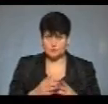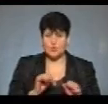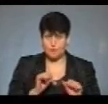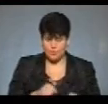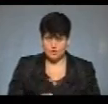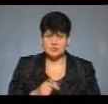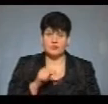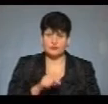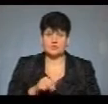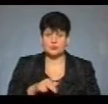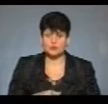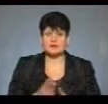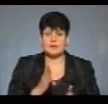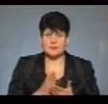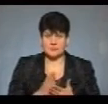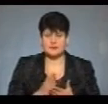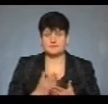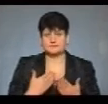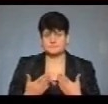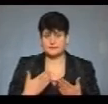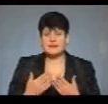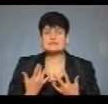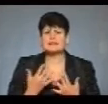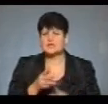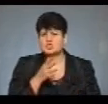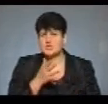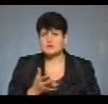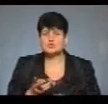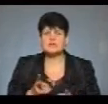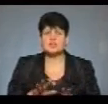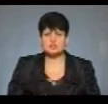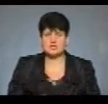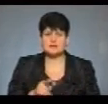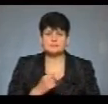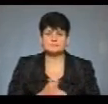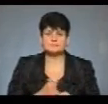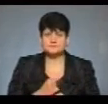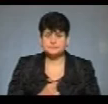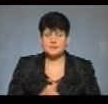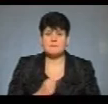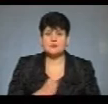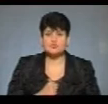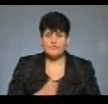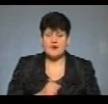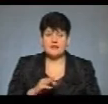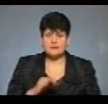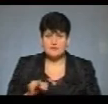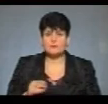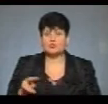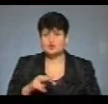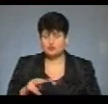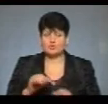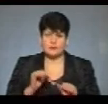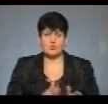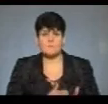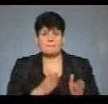вони йдуть далі на прямі міжбюджетні відносини, скільки часу залишається їм функціонувати, працювати, тому що з лютого вони лише можуть